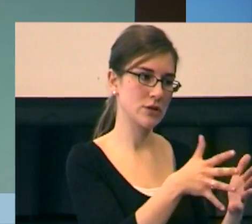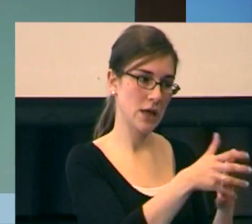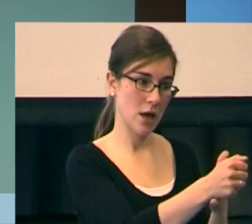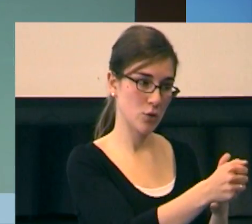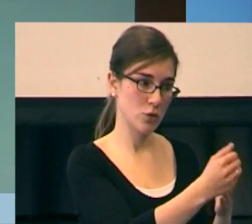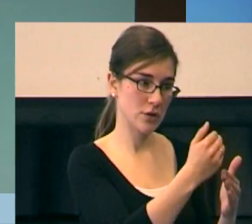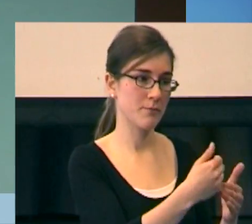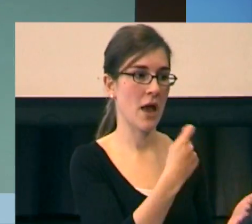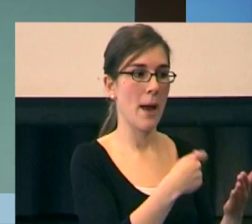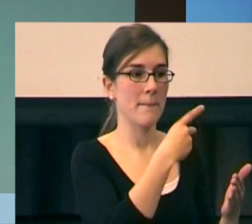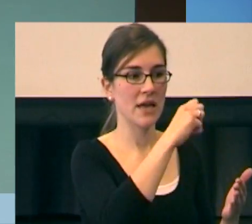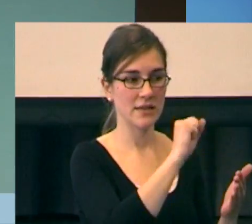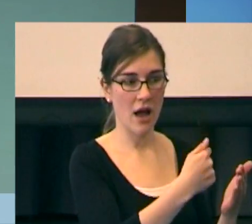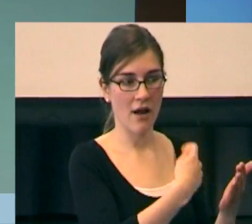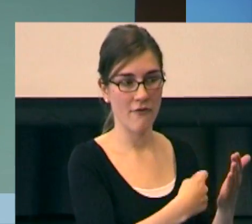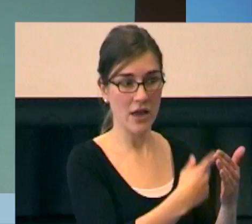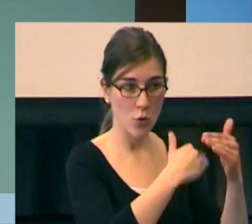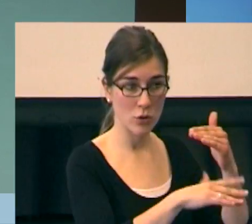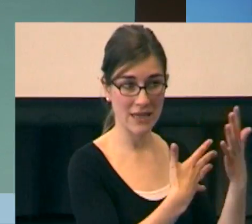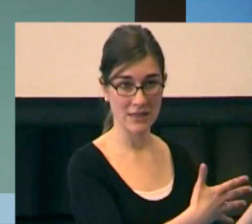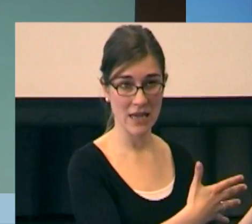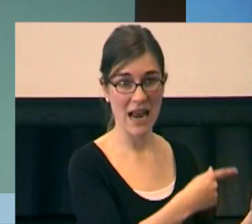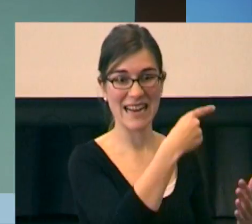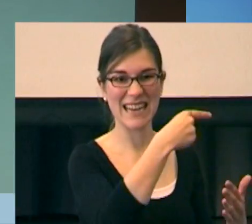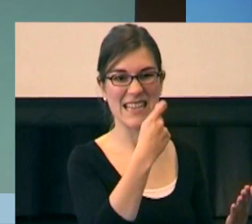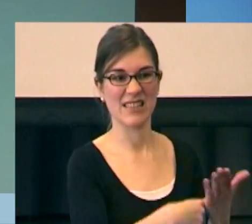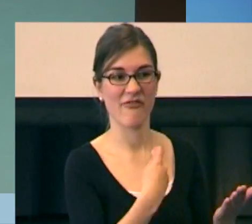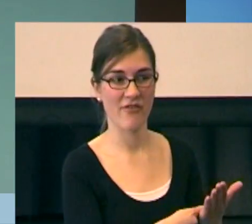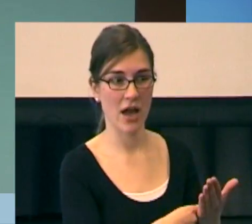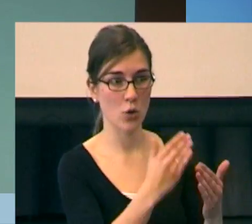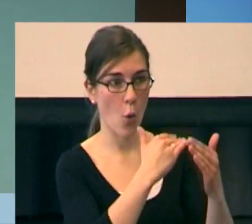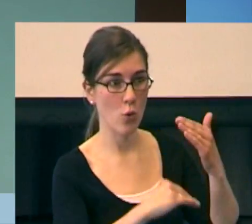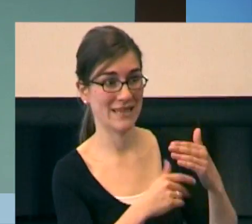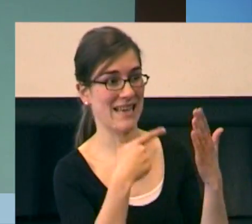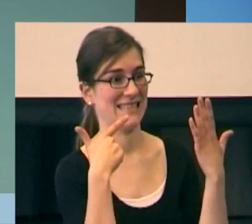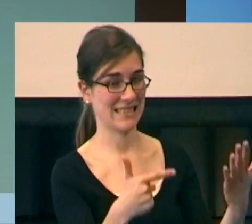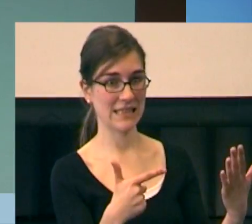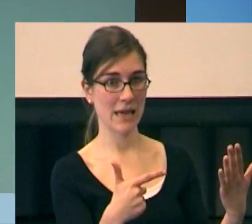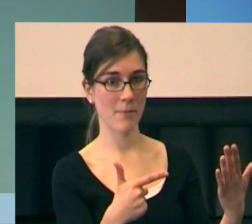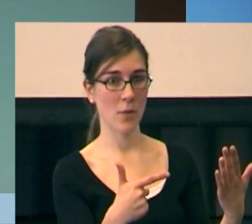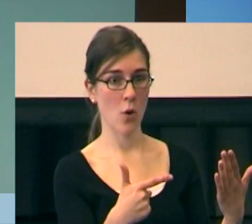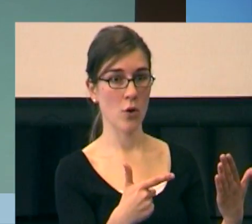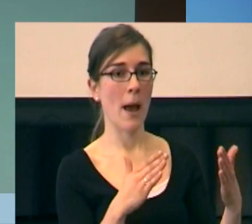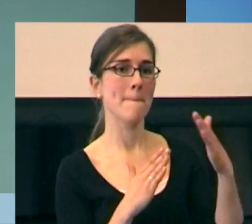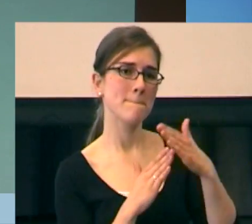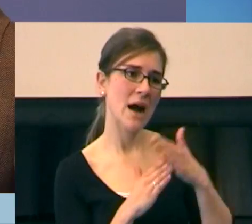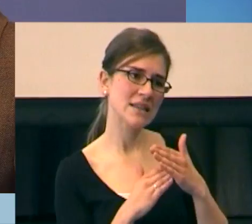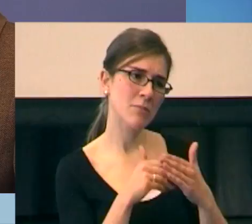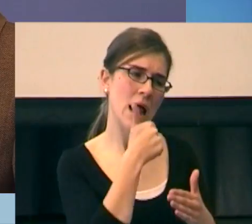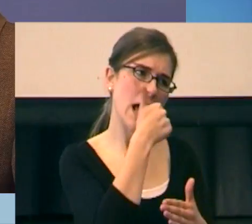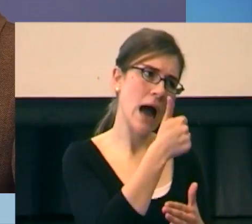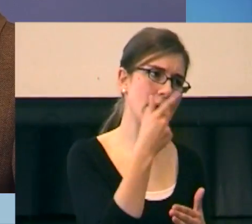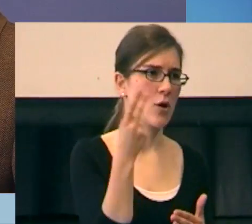unter 10 ist, der Gleason-Score unter 7, und die höchstens ein oder zwei